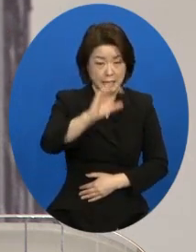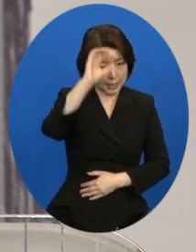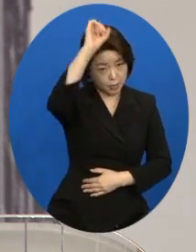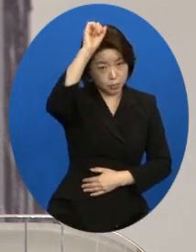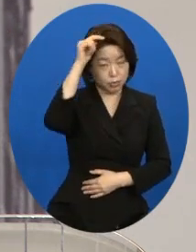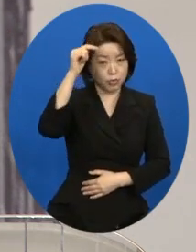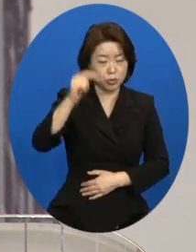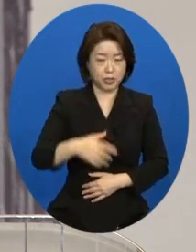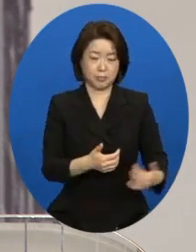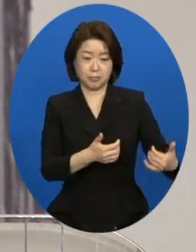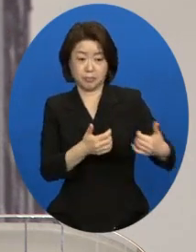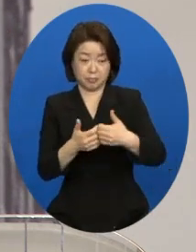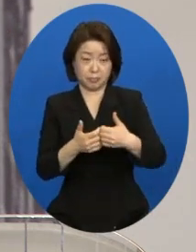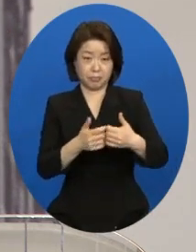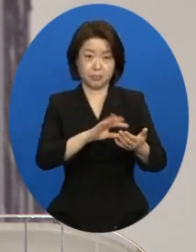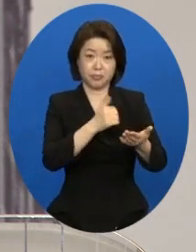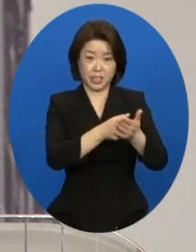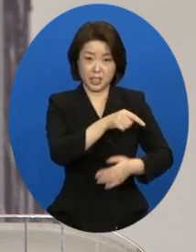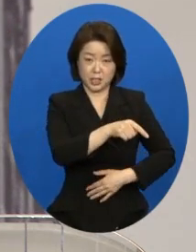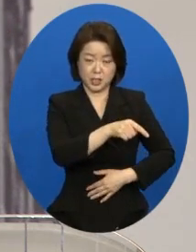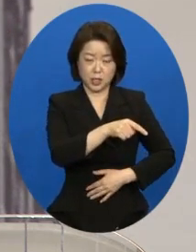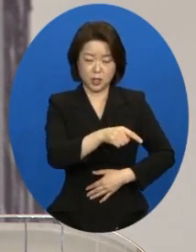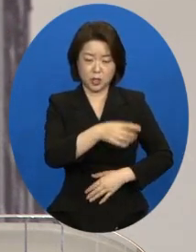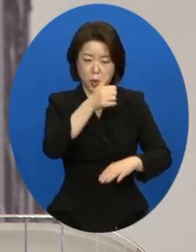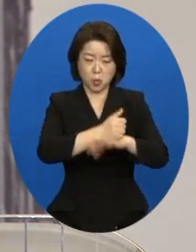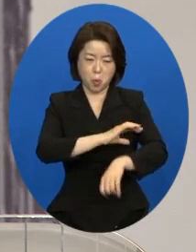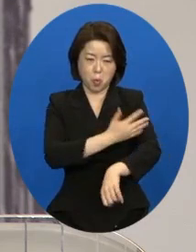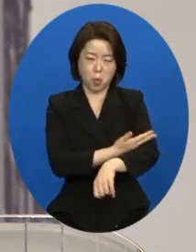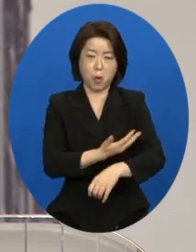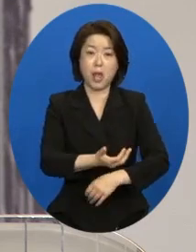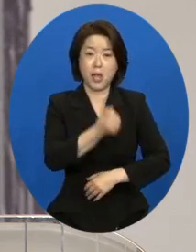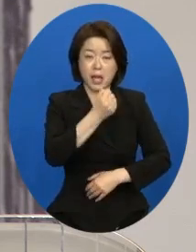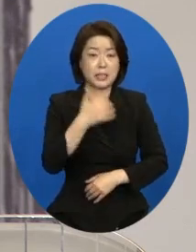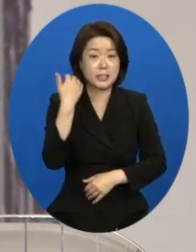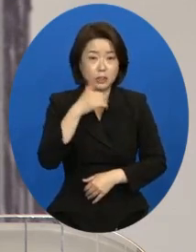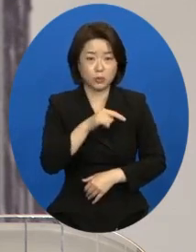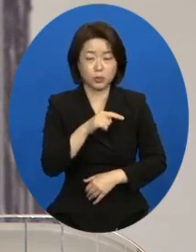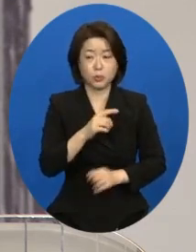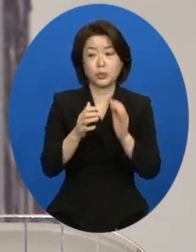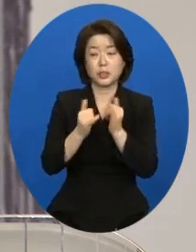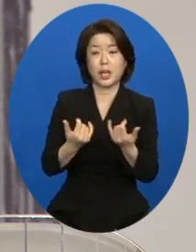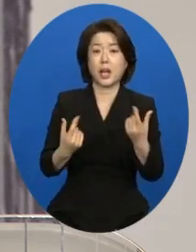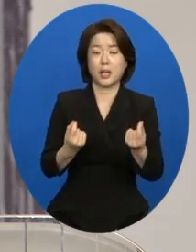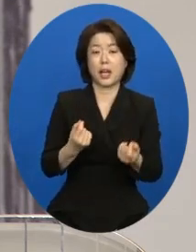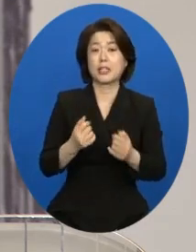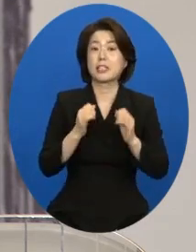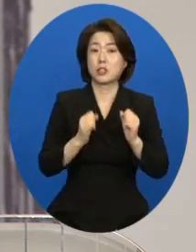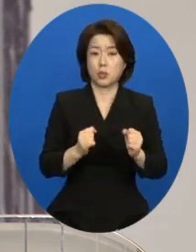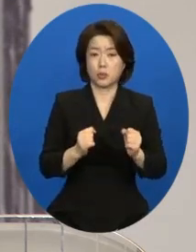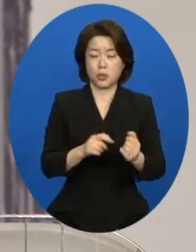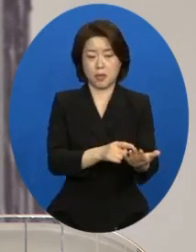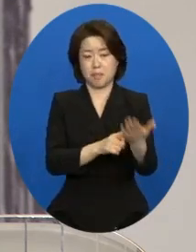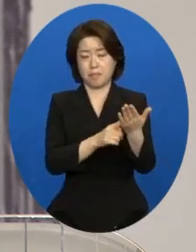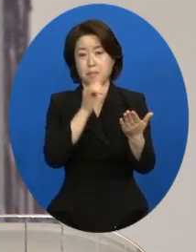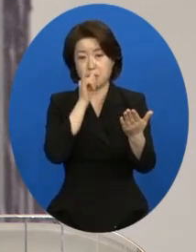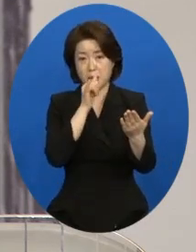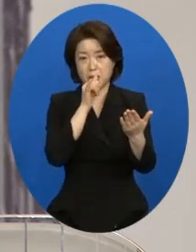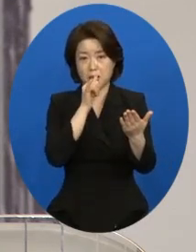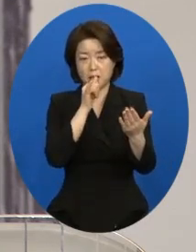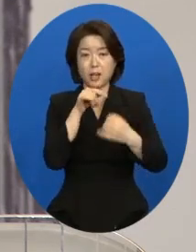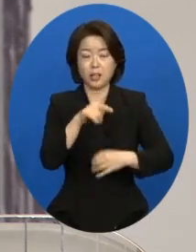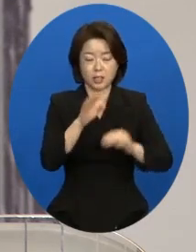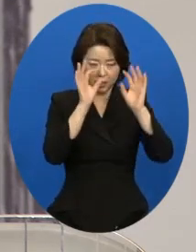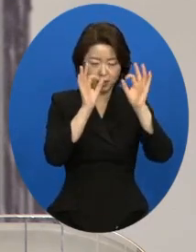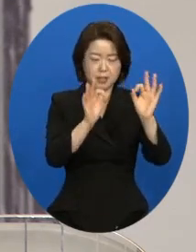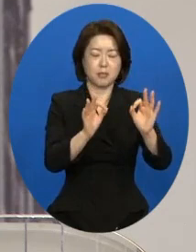상징되는 적그리스도, 궁극적인 권세를 가진 누군가가 사람과 같은 존재가 나타날 것이다, 이렇게